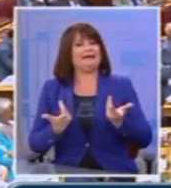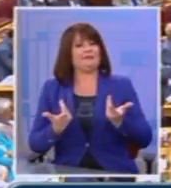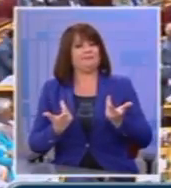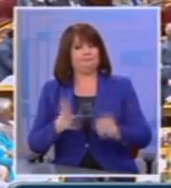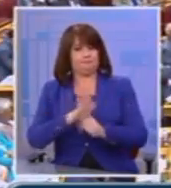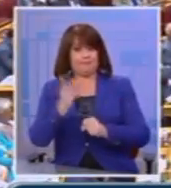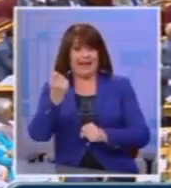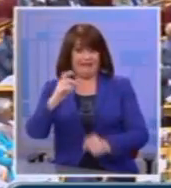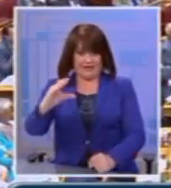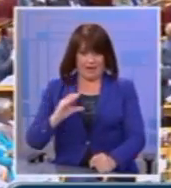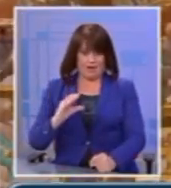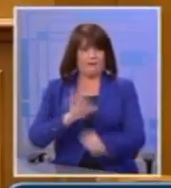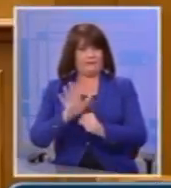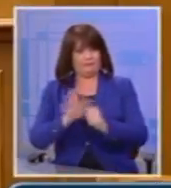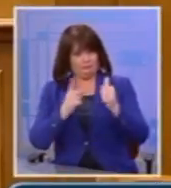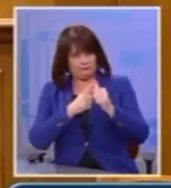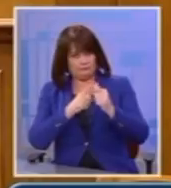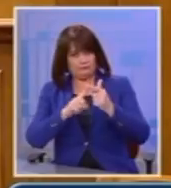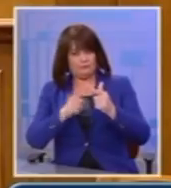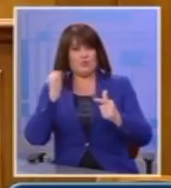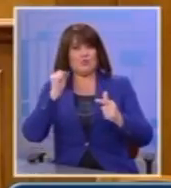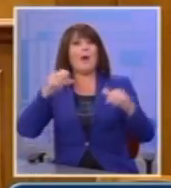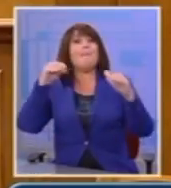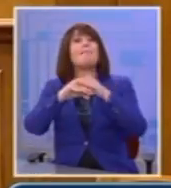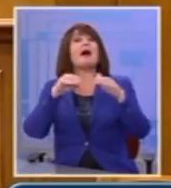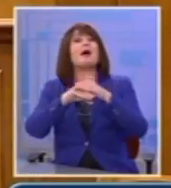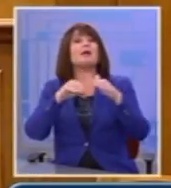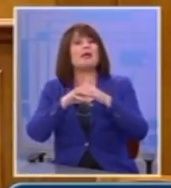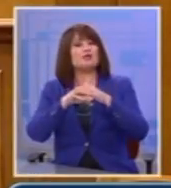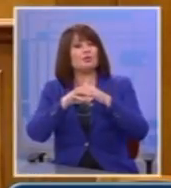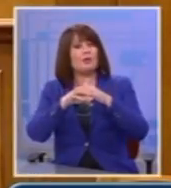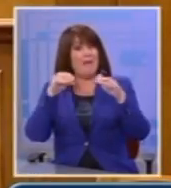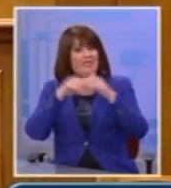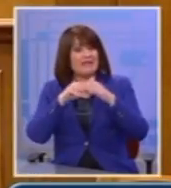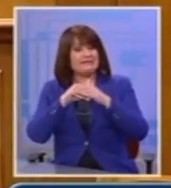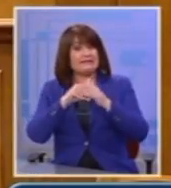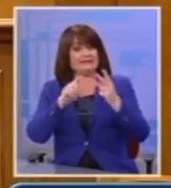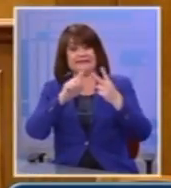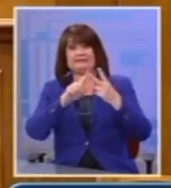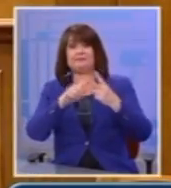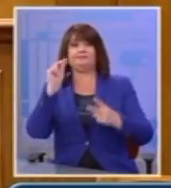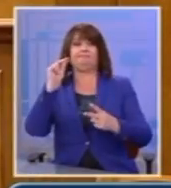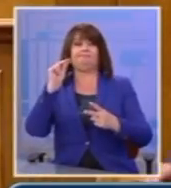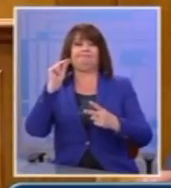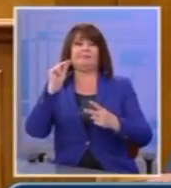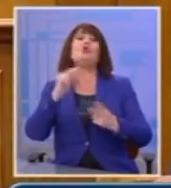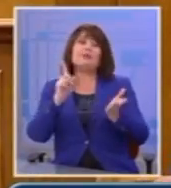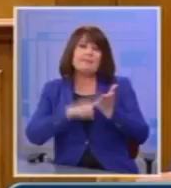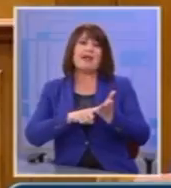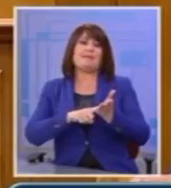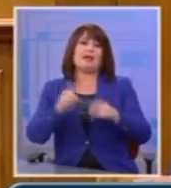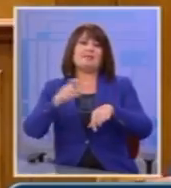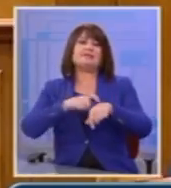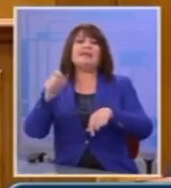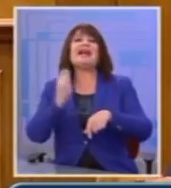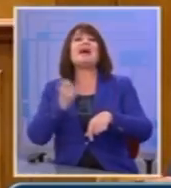Επαρκή χρηματοδότηση, ισχυρό επενδυτικό πακέτο, ουσιαστικές δεσμεύσεις για την αναγκαία αναδιάρθρωση του χρέους.